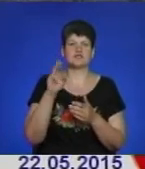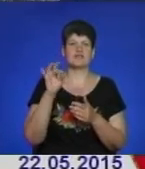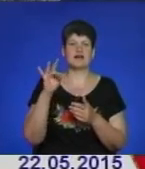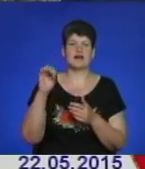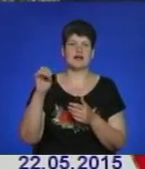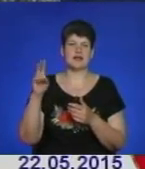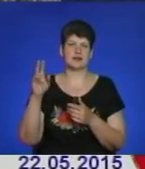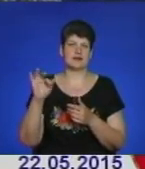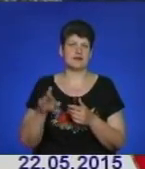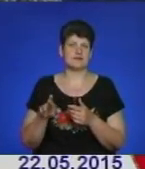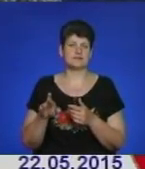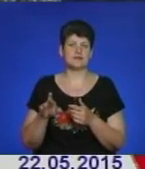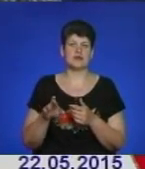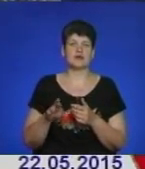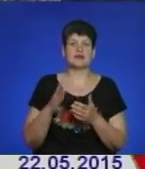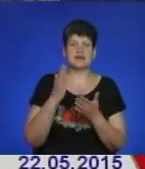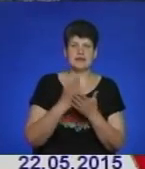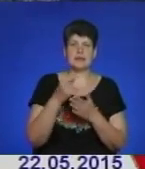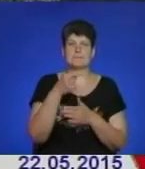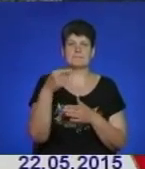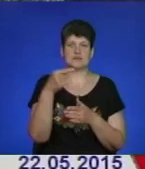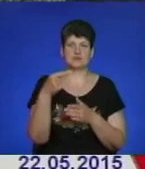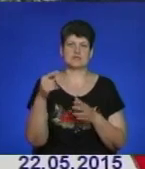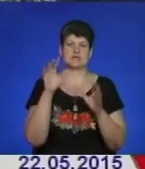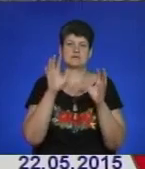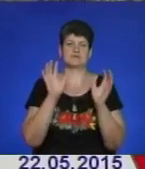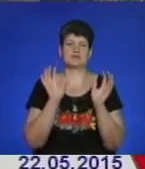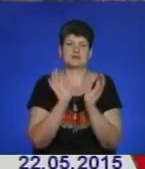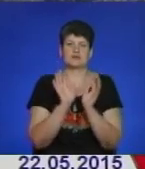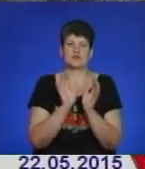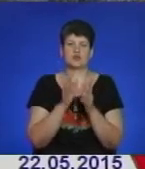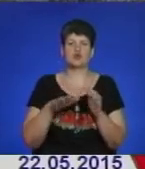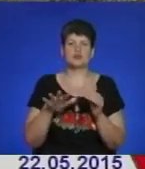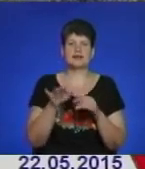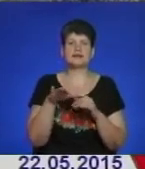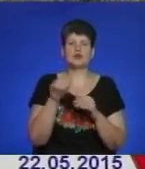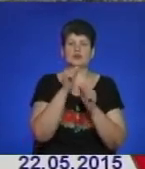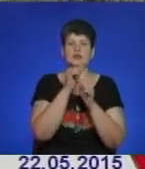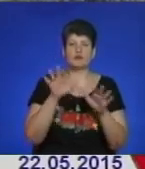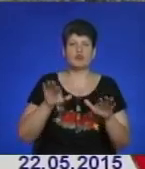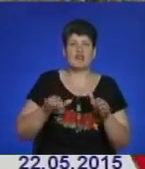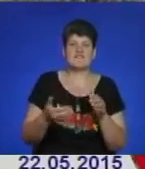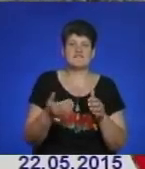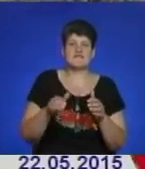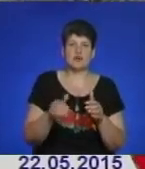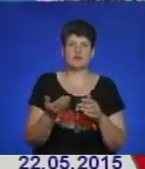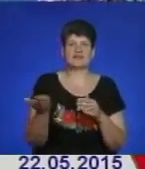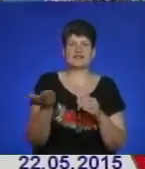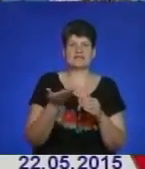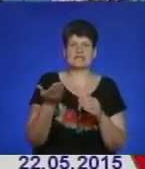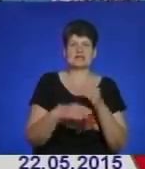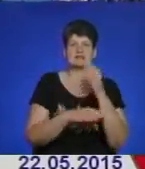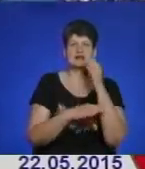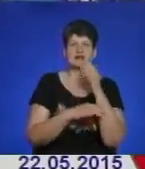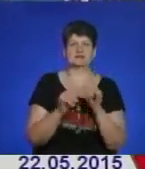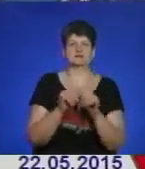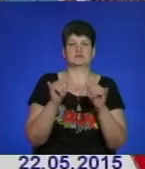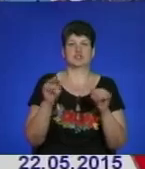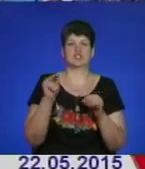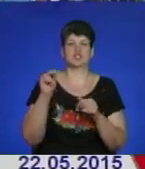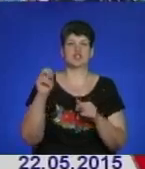Подільська. Однак є мінуси заповідної зони. Через те, що на території не можна викопувати, зрізати дерева, розгортаються